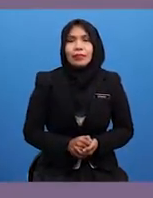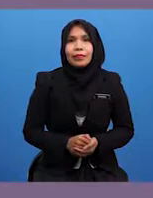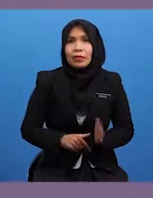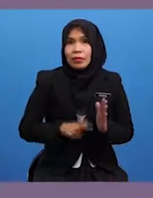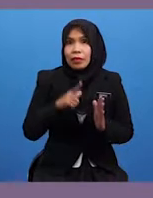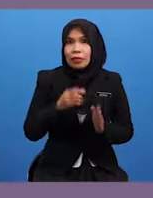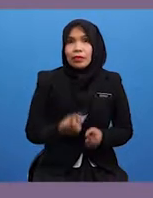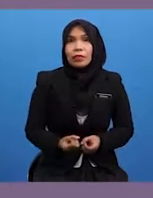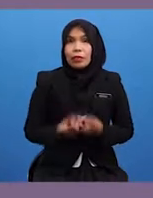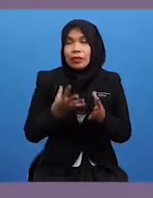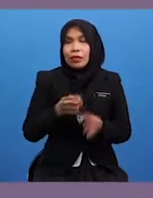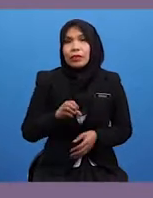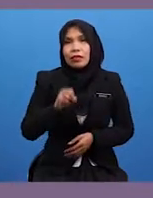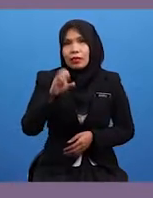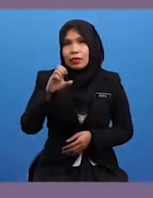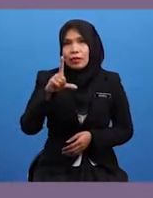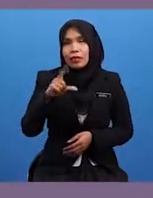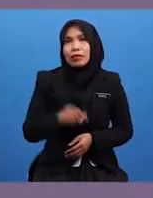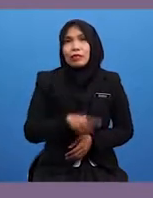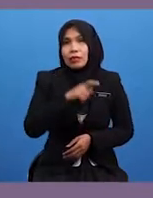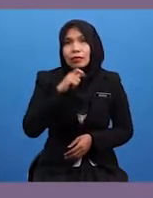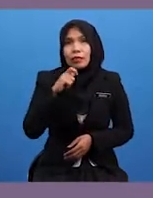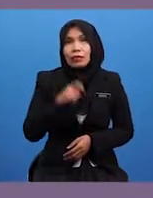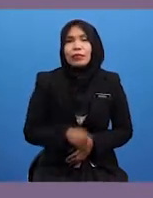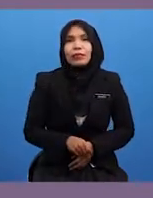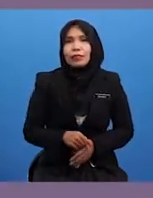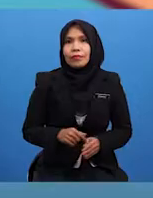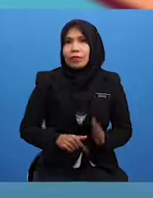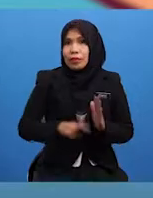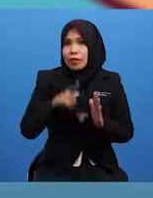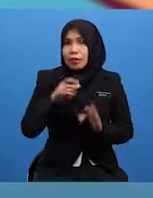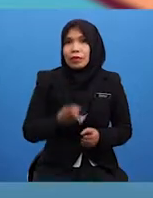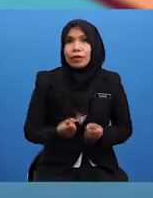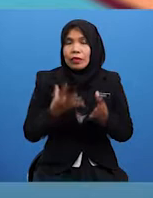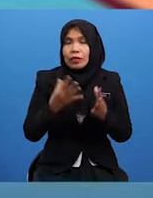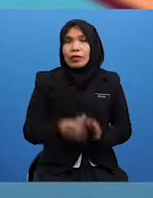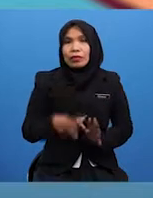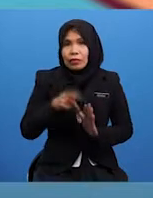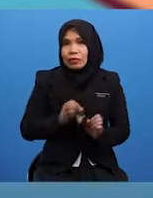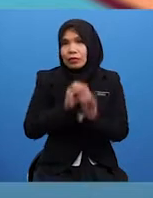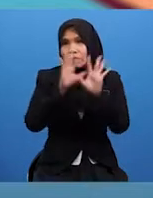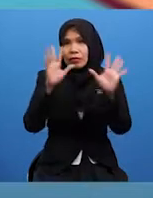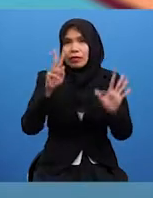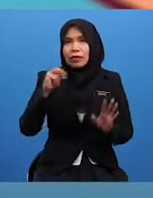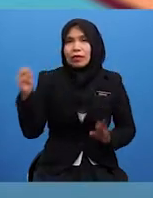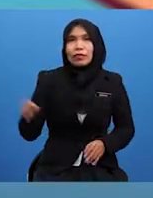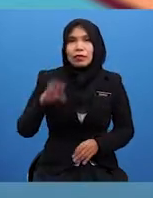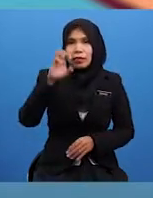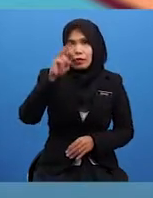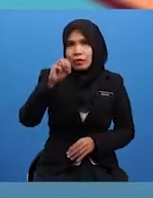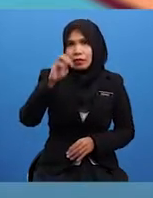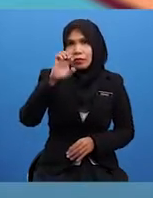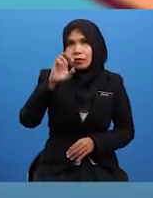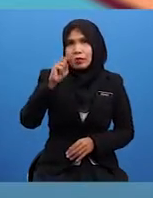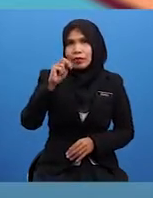akan menyebabkan bertambahlah kecerahan mentol itu. Baiklah, seterusnya kita akan